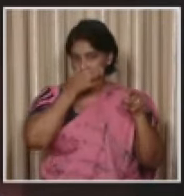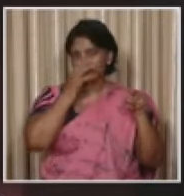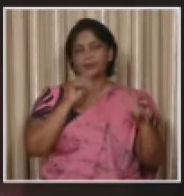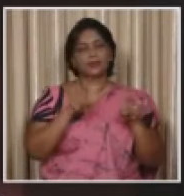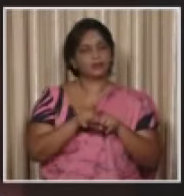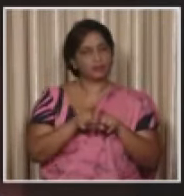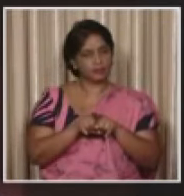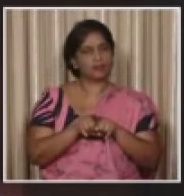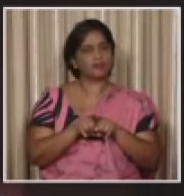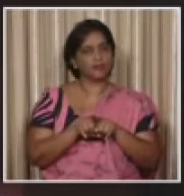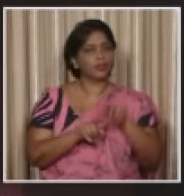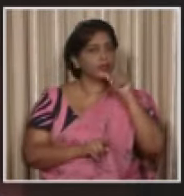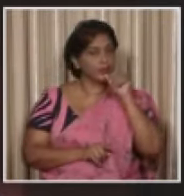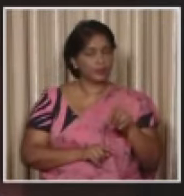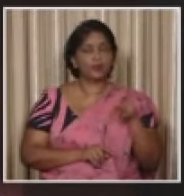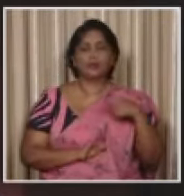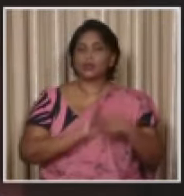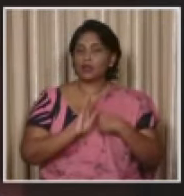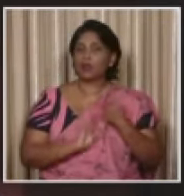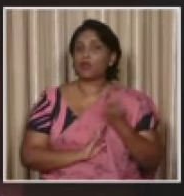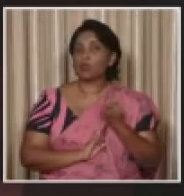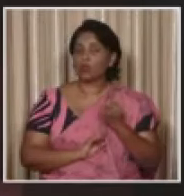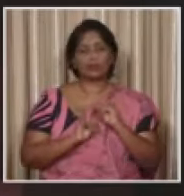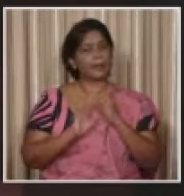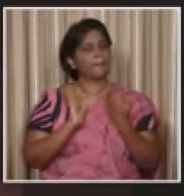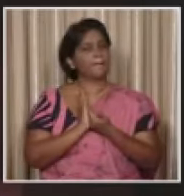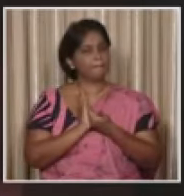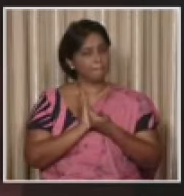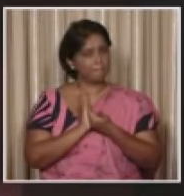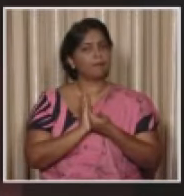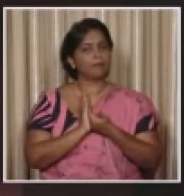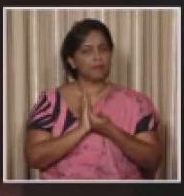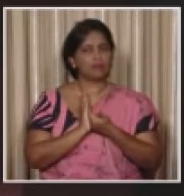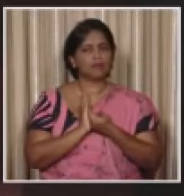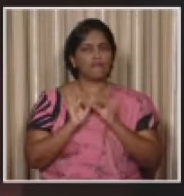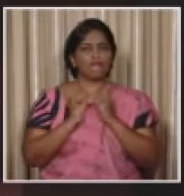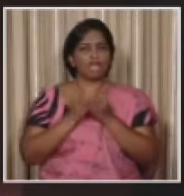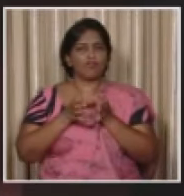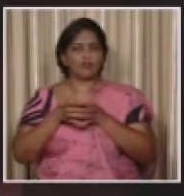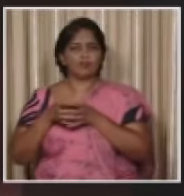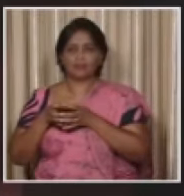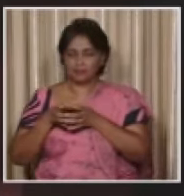වගේම ඇත්ත වශයෙන්ම මේ රටේ මූල්‍ය ප්‍රතිපත්තිය පෞල්කරණයට ලක් වුණා.